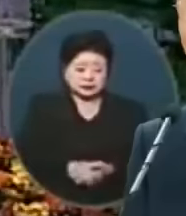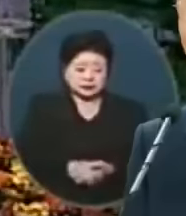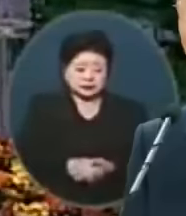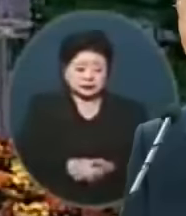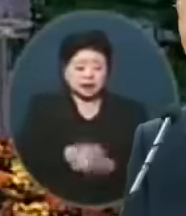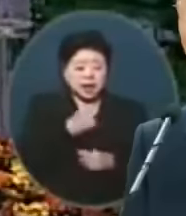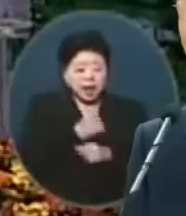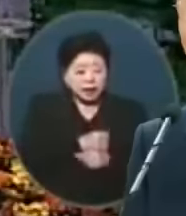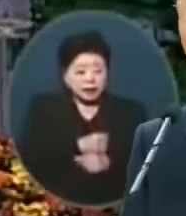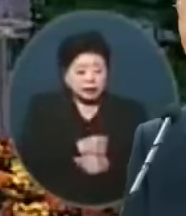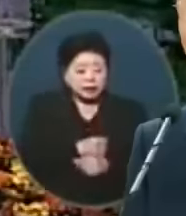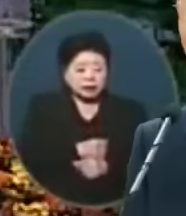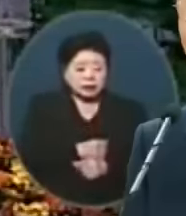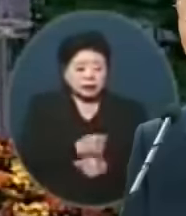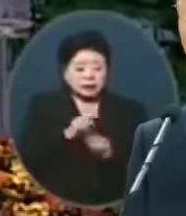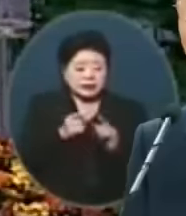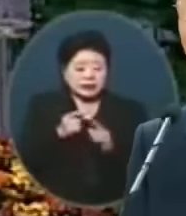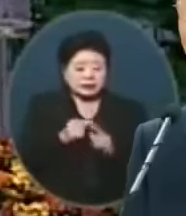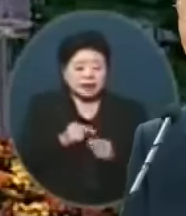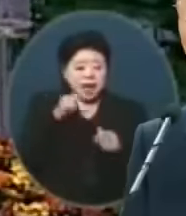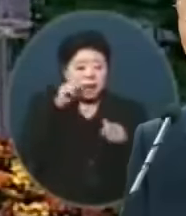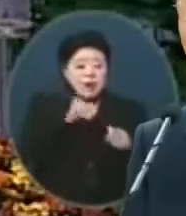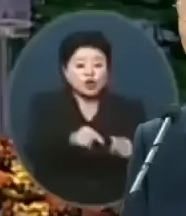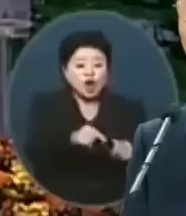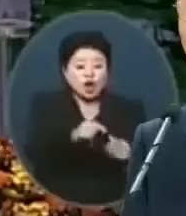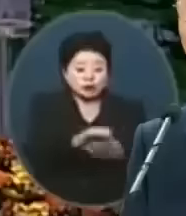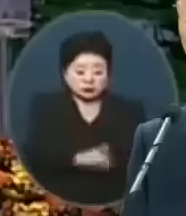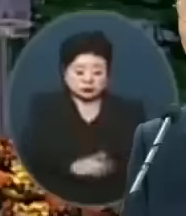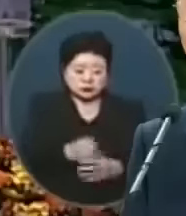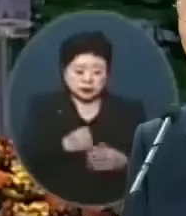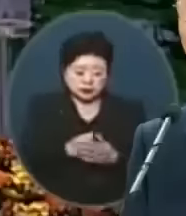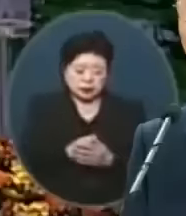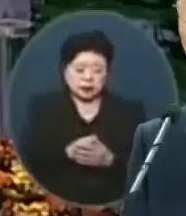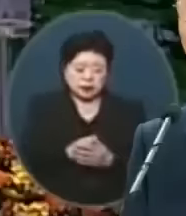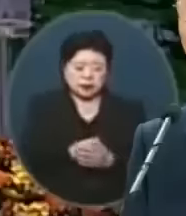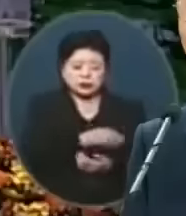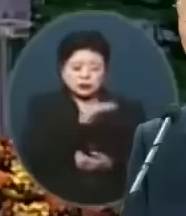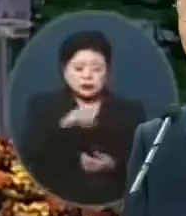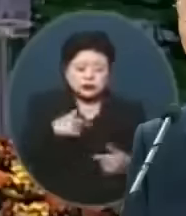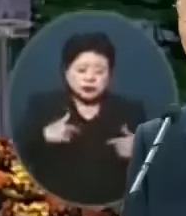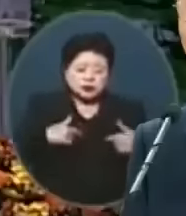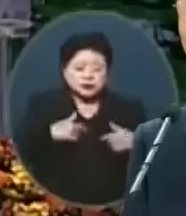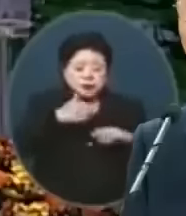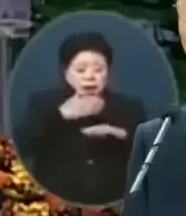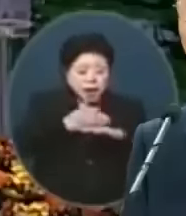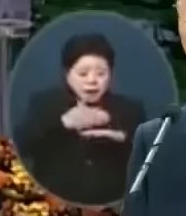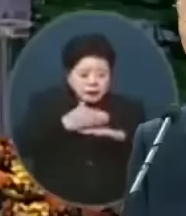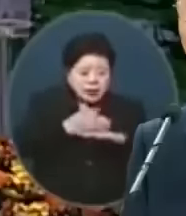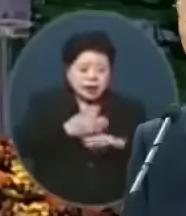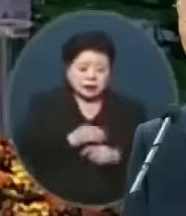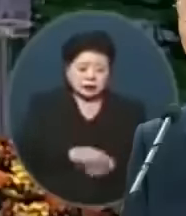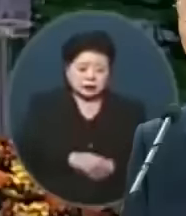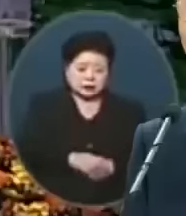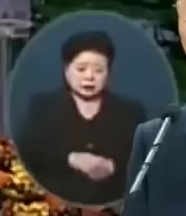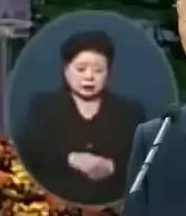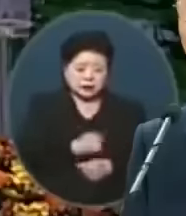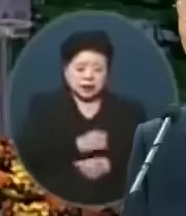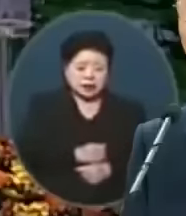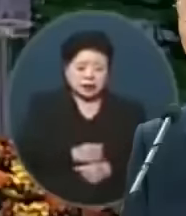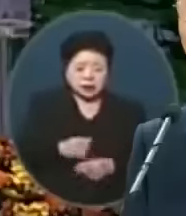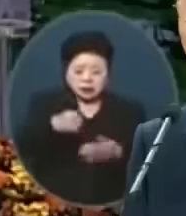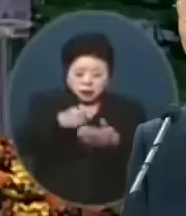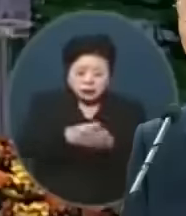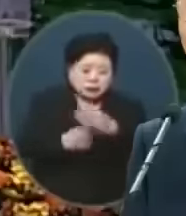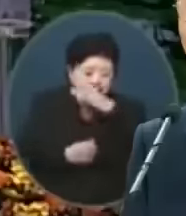찬양하라고 성경에 명령을 하고 있는 것입니다. 그러면 우리는 기쁨과 감사를 하겠다고 결심을 해야 되는